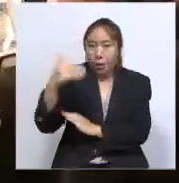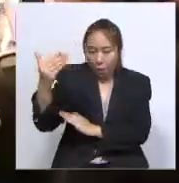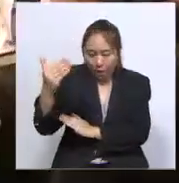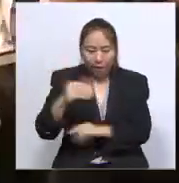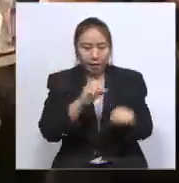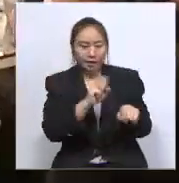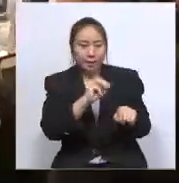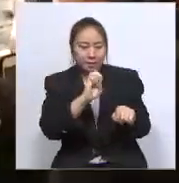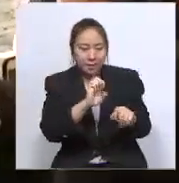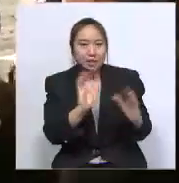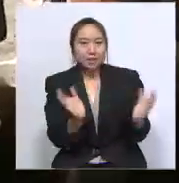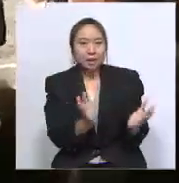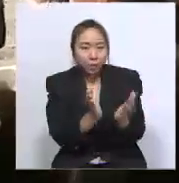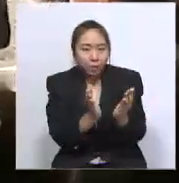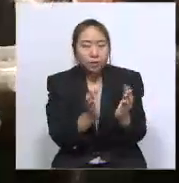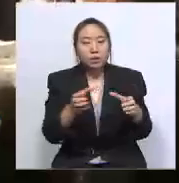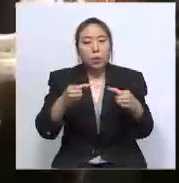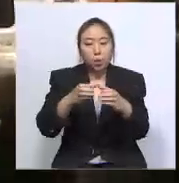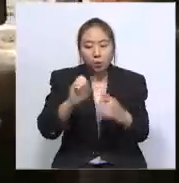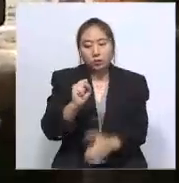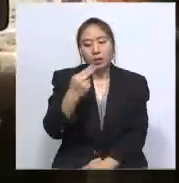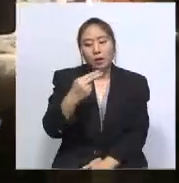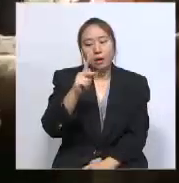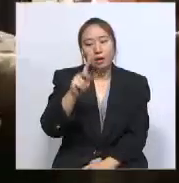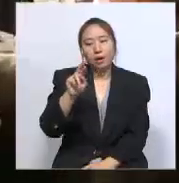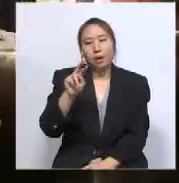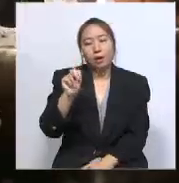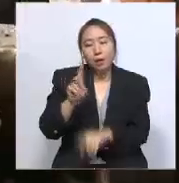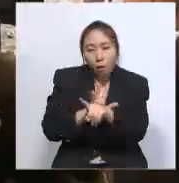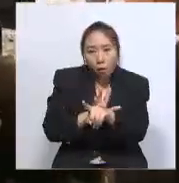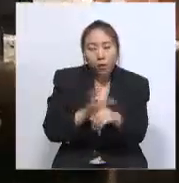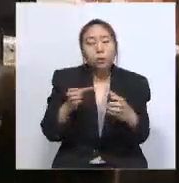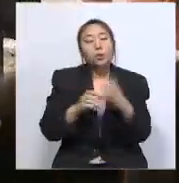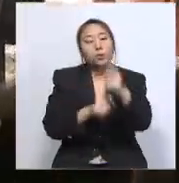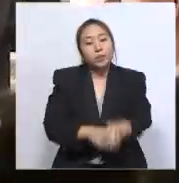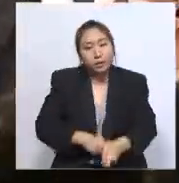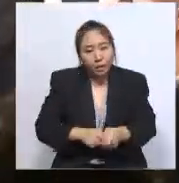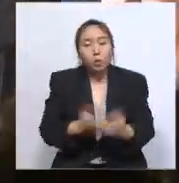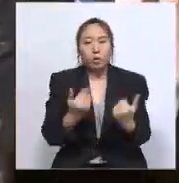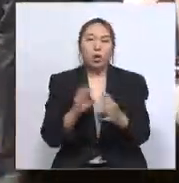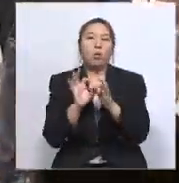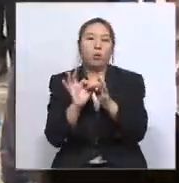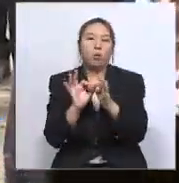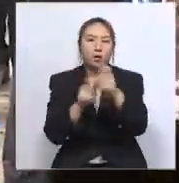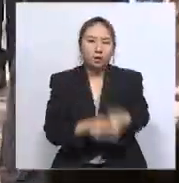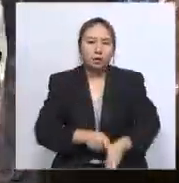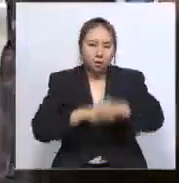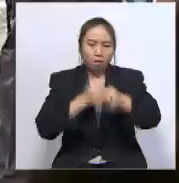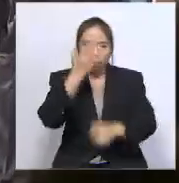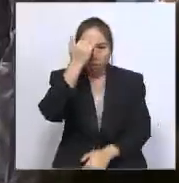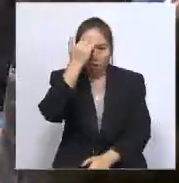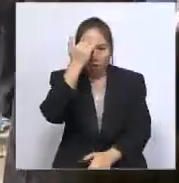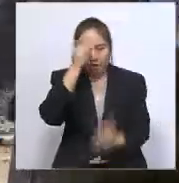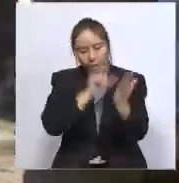ให้ได้แล้วก็สหกรณ์วิสาหกิจชุมชนกลุ่มเกษตรวันนี้ผมเป็นห่วงพี่น้องเกษตรกรนะเพราะขึ้นกระบิน